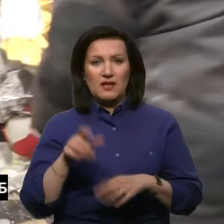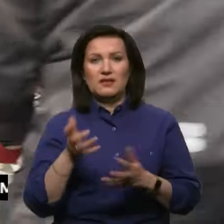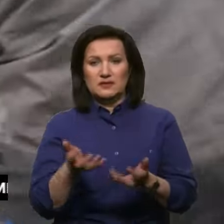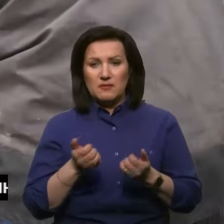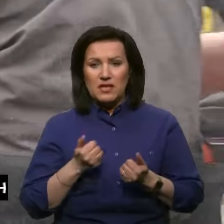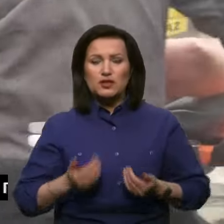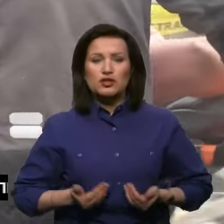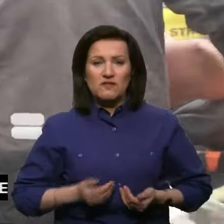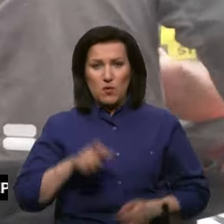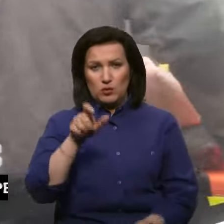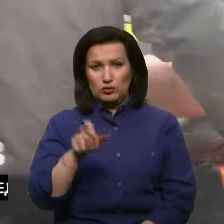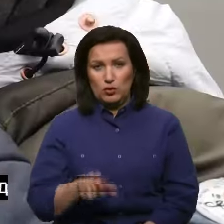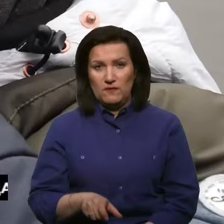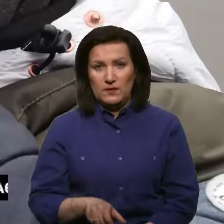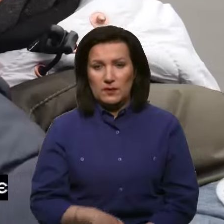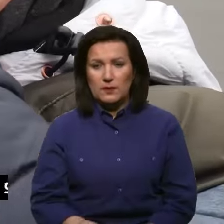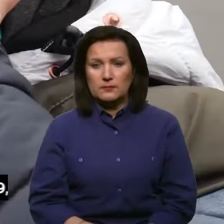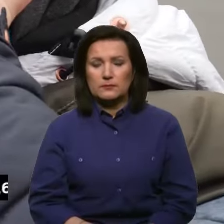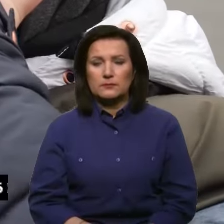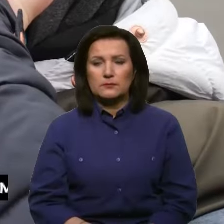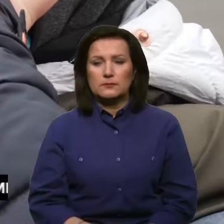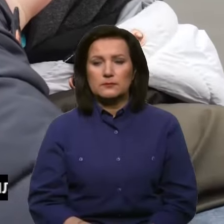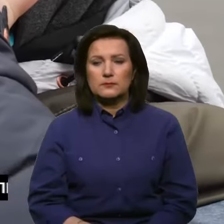дістали живого чоловіка.